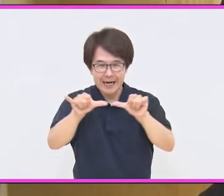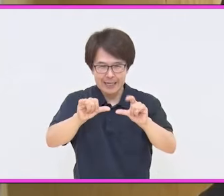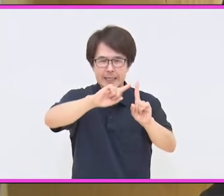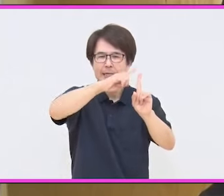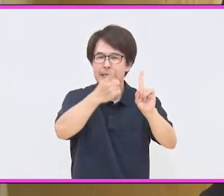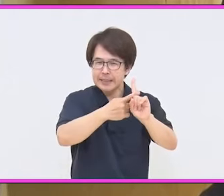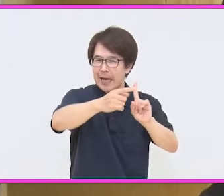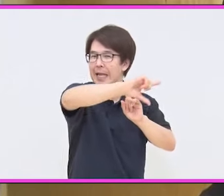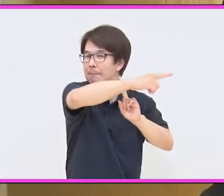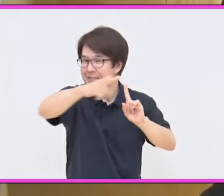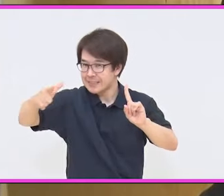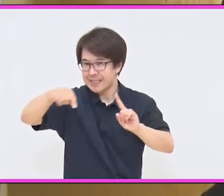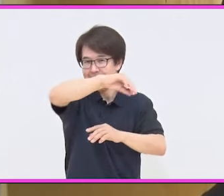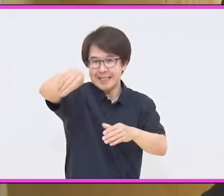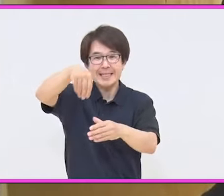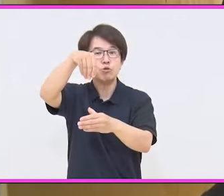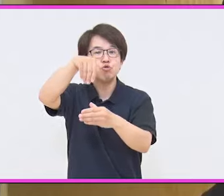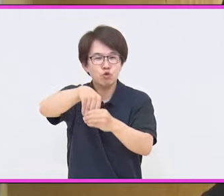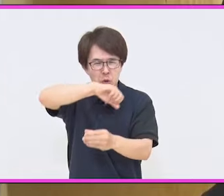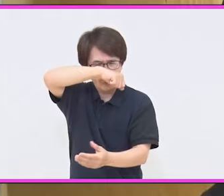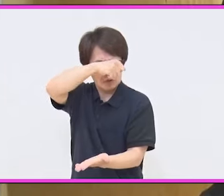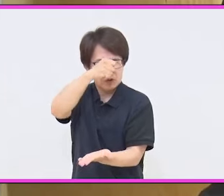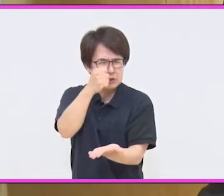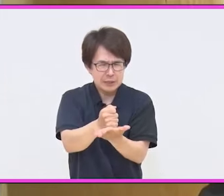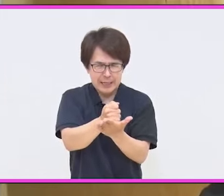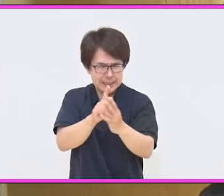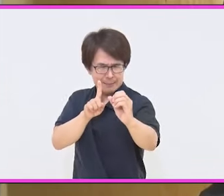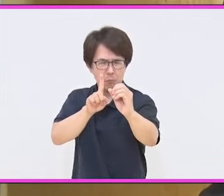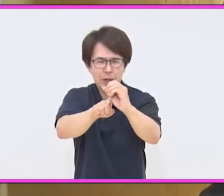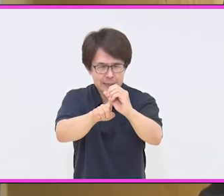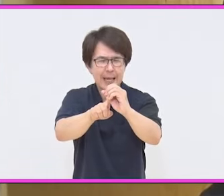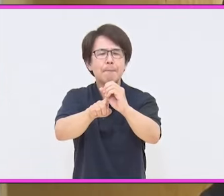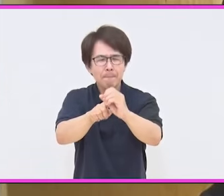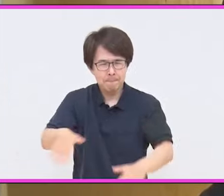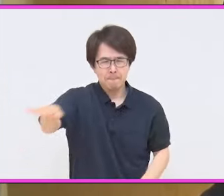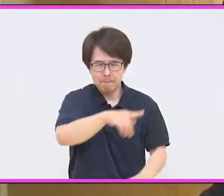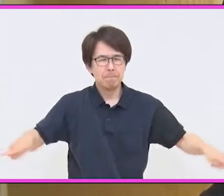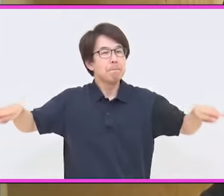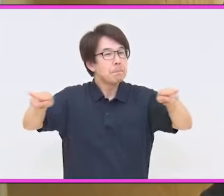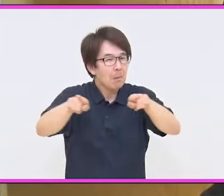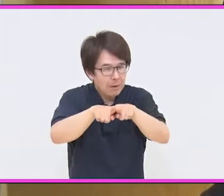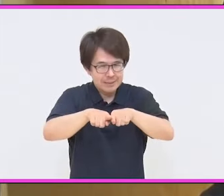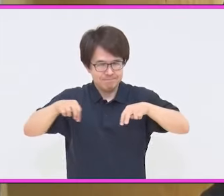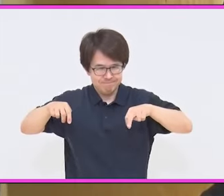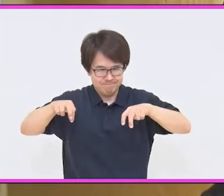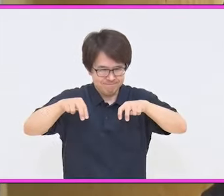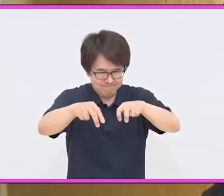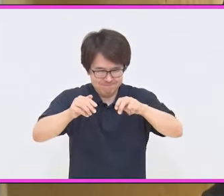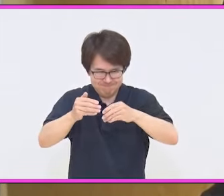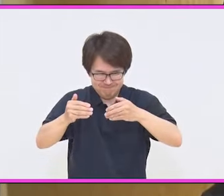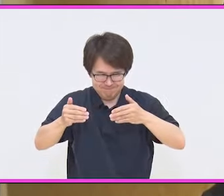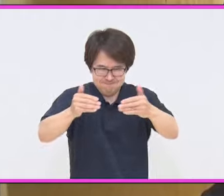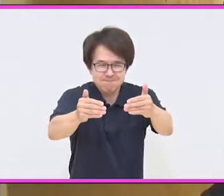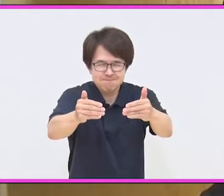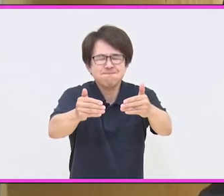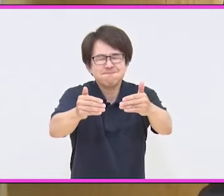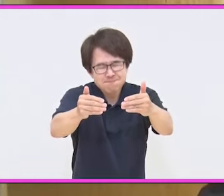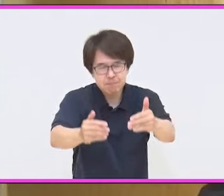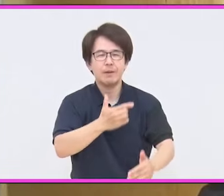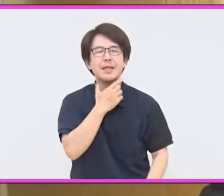ティ&インクルージョンの実現に向けて歩みを共にしていただければ幸いでございます